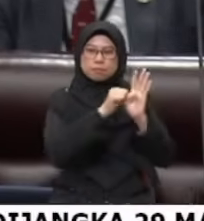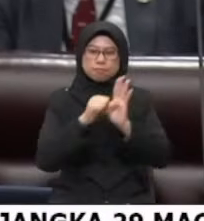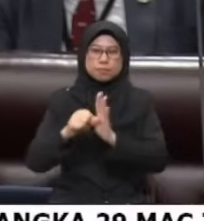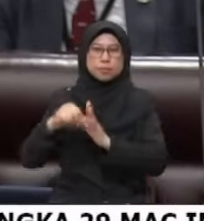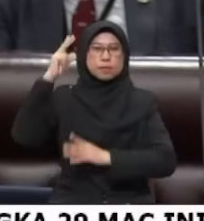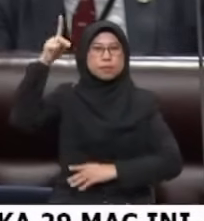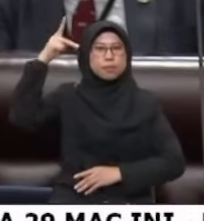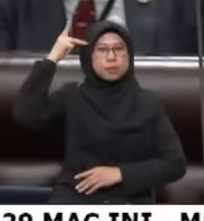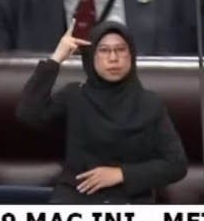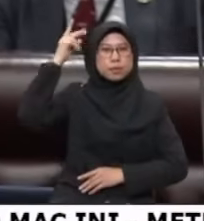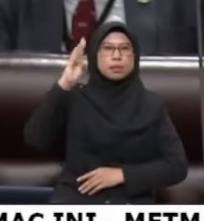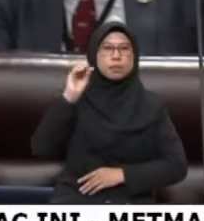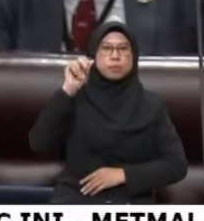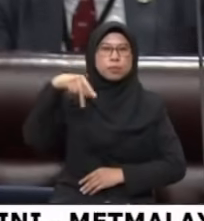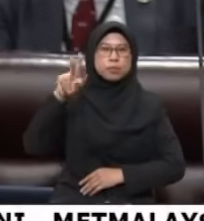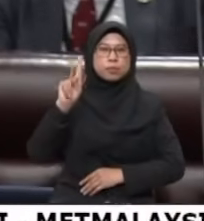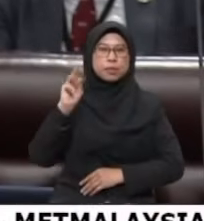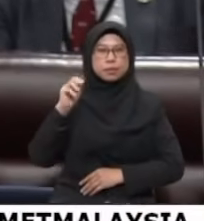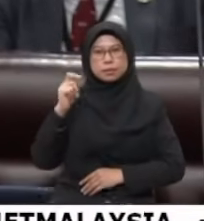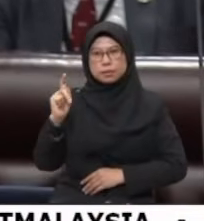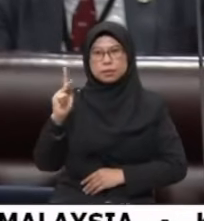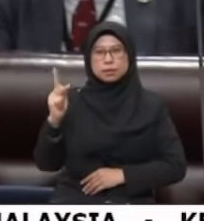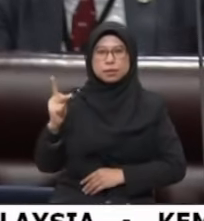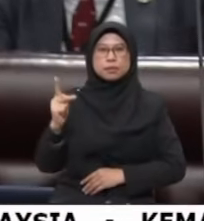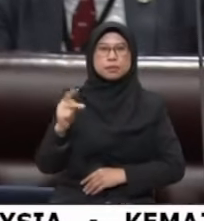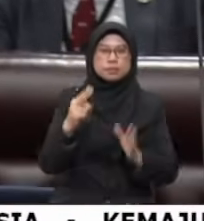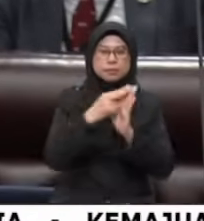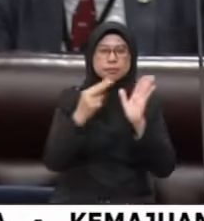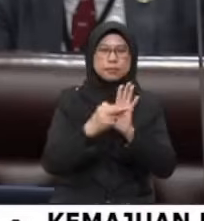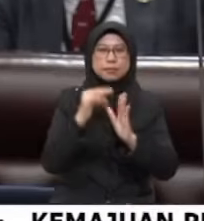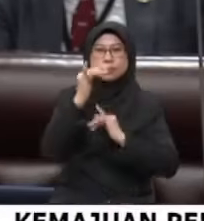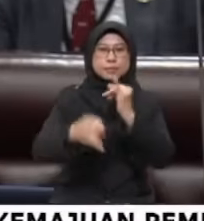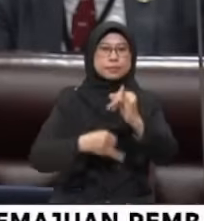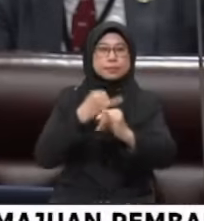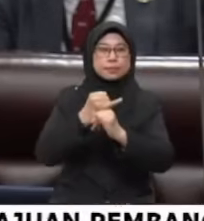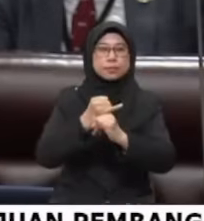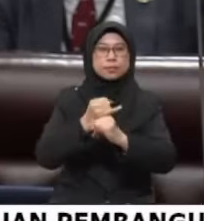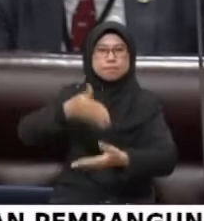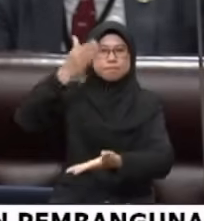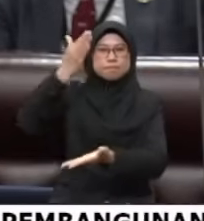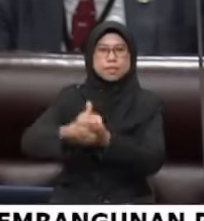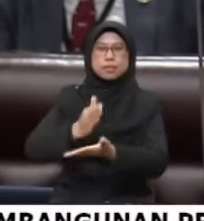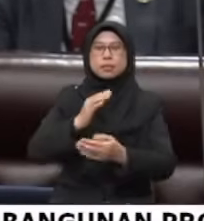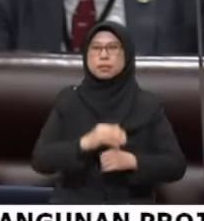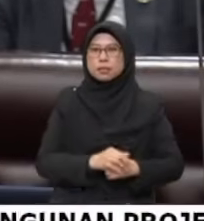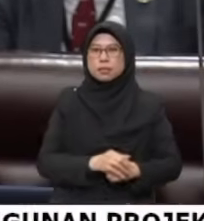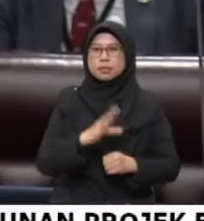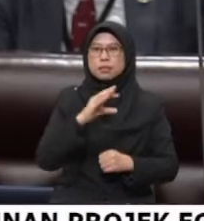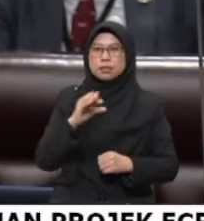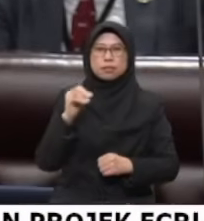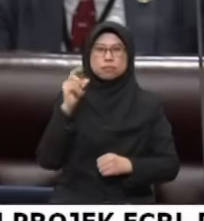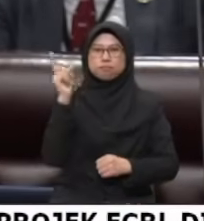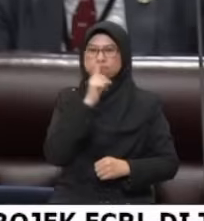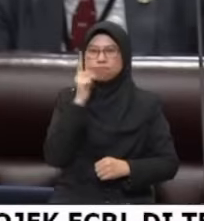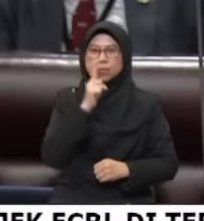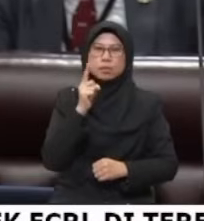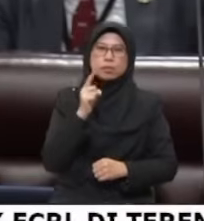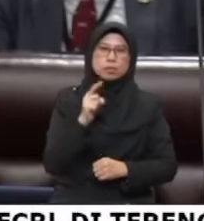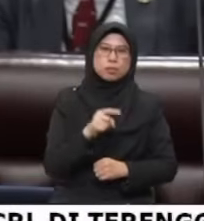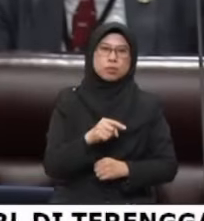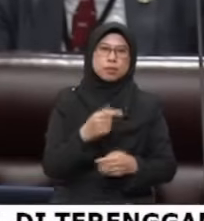politik diplomatik dan perundangan di peringkat antarabangsa bagi menghentikan serangan dan kekejaman Israel ke atas